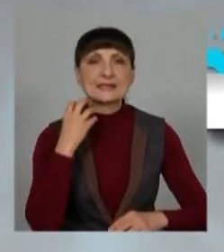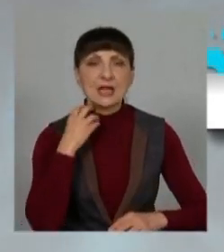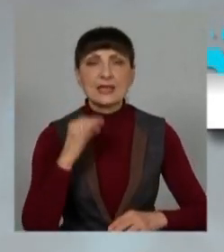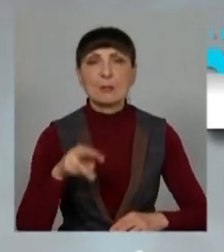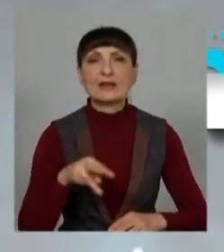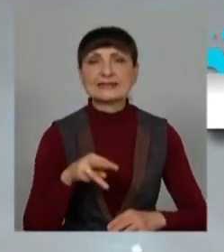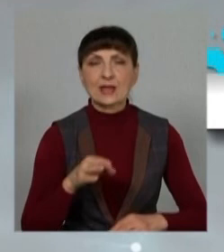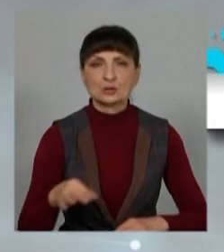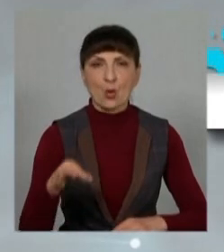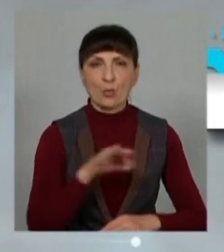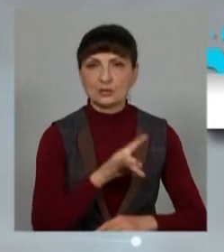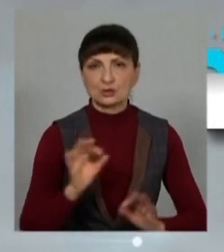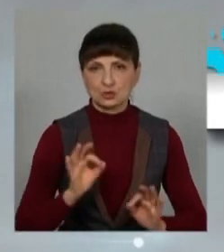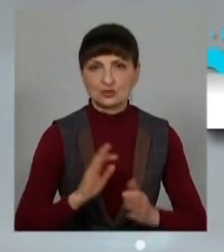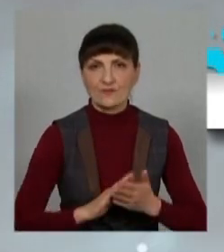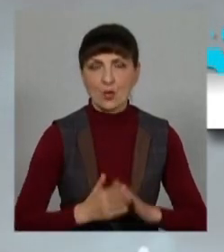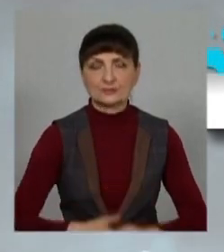мангистауской областях